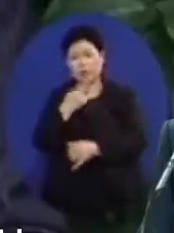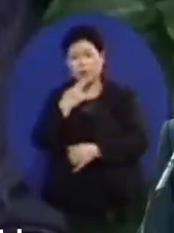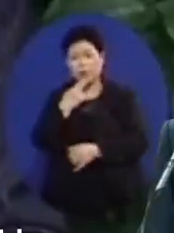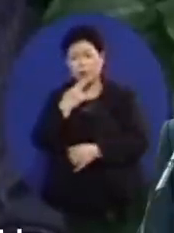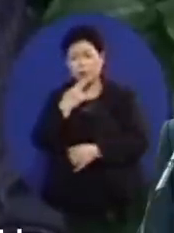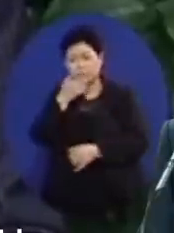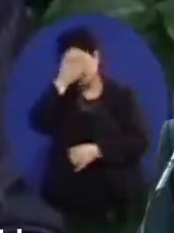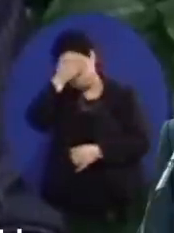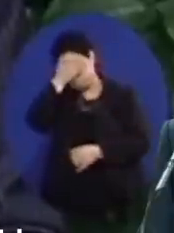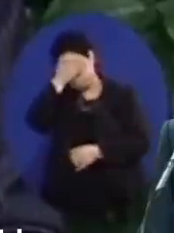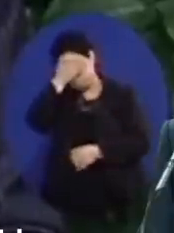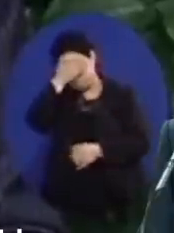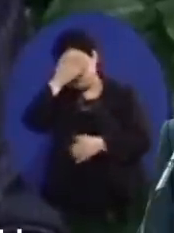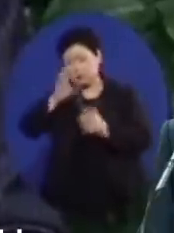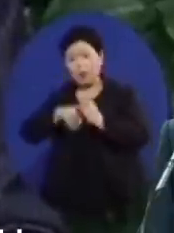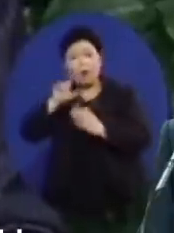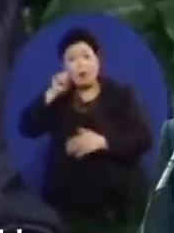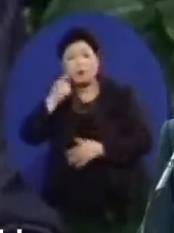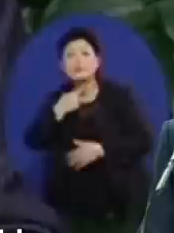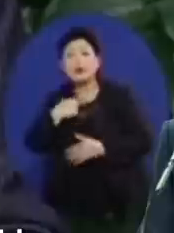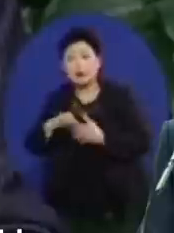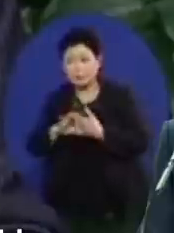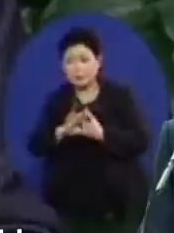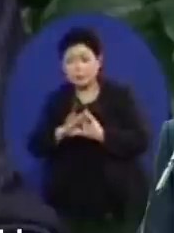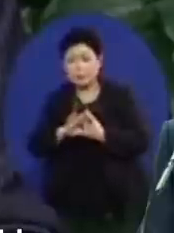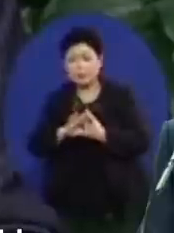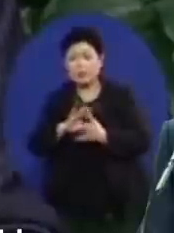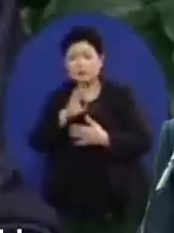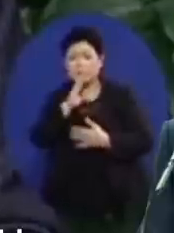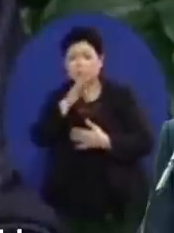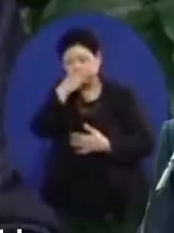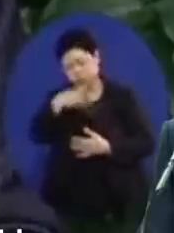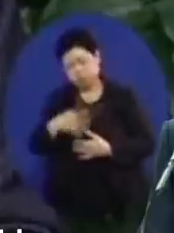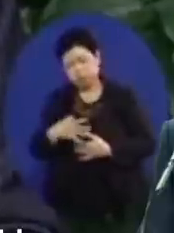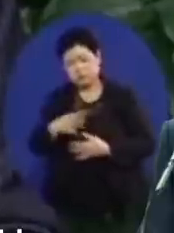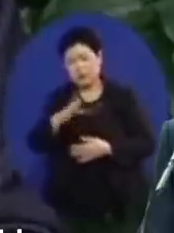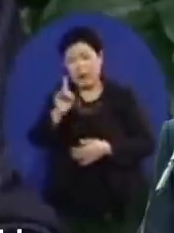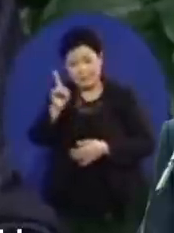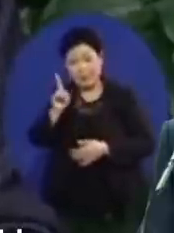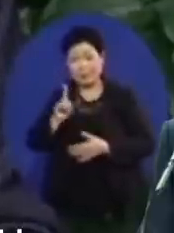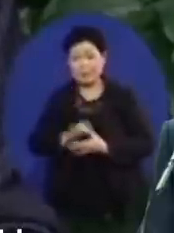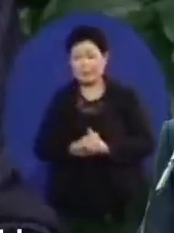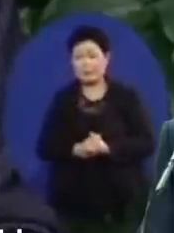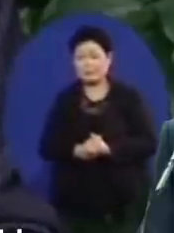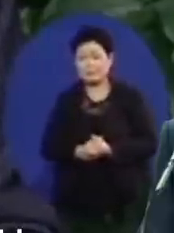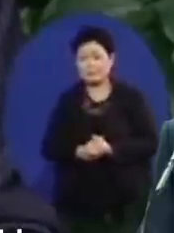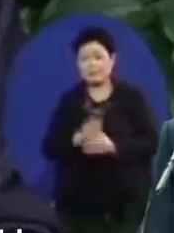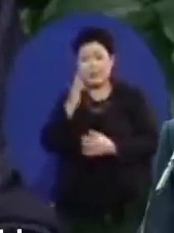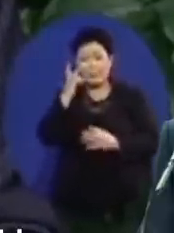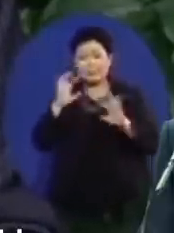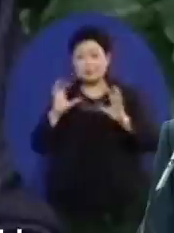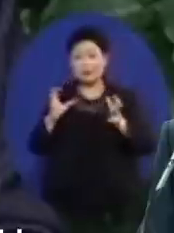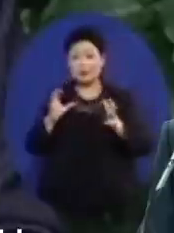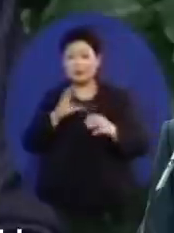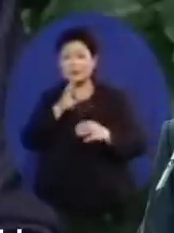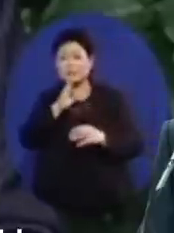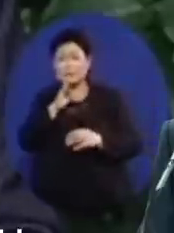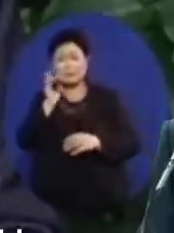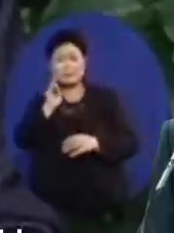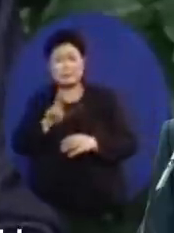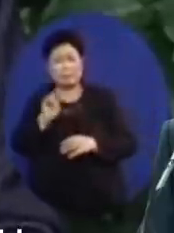없는데 어려움을 당하면 참 고달픈데 제가 한번 미국에서 고달픈 일을